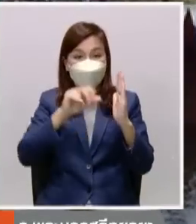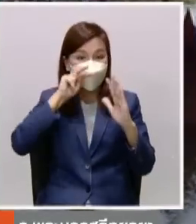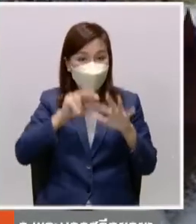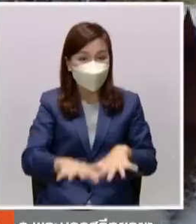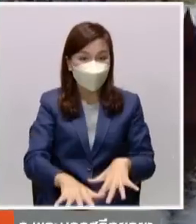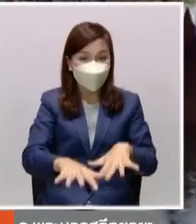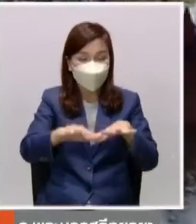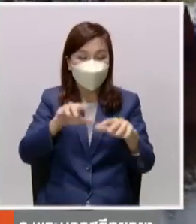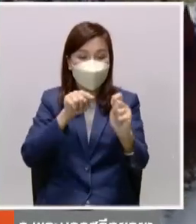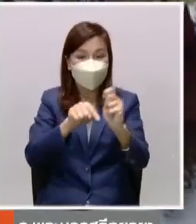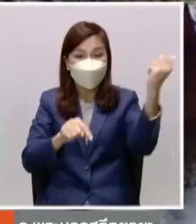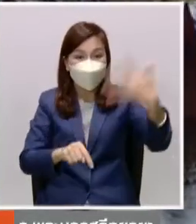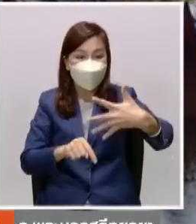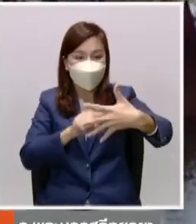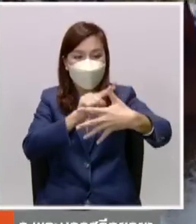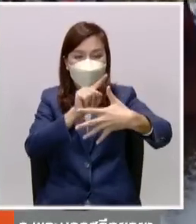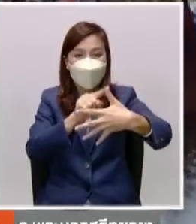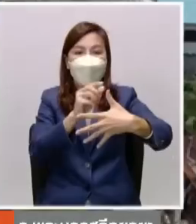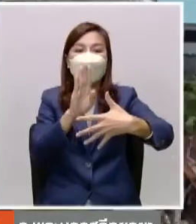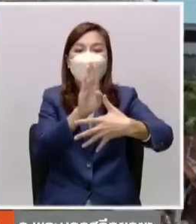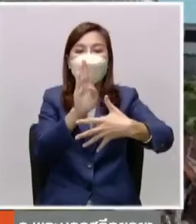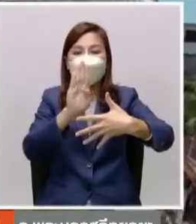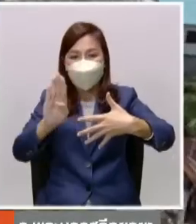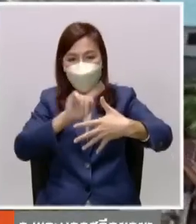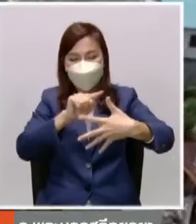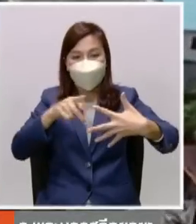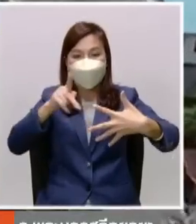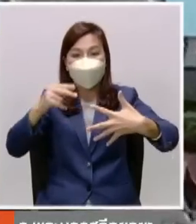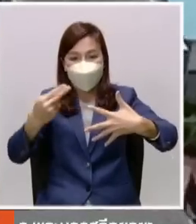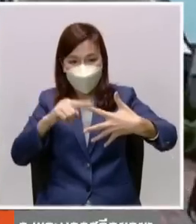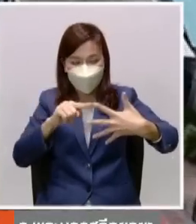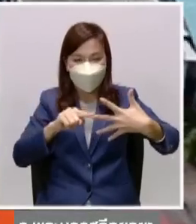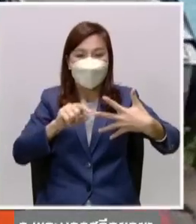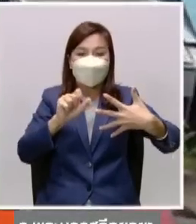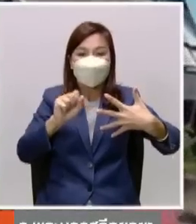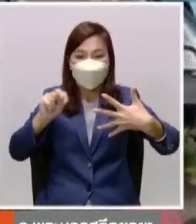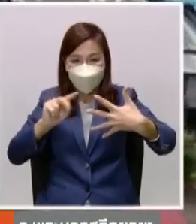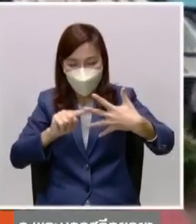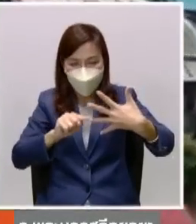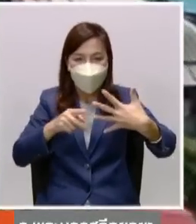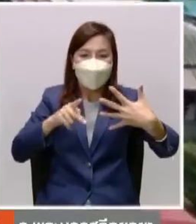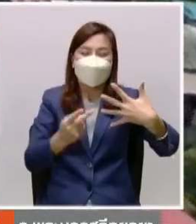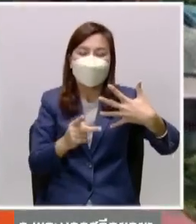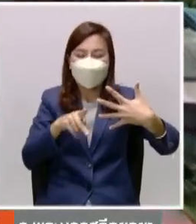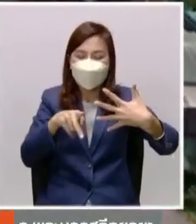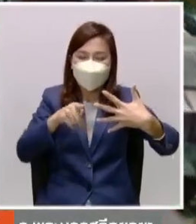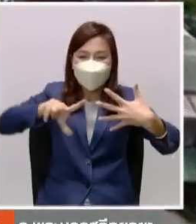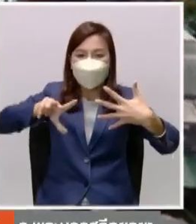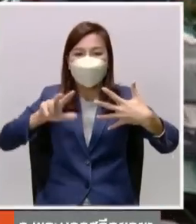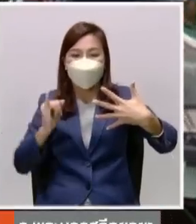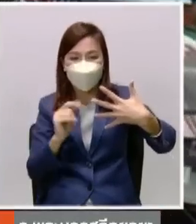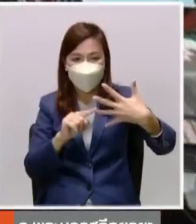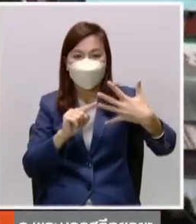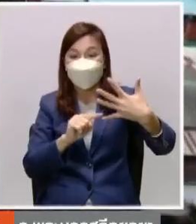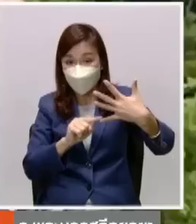อุทกภัยถ้าอำเภอด้วยกันนะครับได้แก่อำเภอบางบาลบางปะหันเสนาผักไห่และท่าเรือเพราะว่าฝนตก